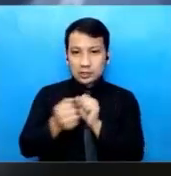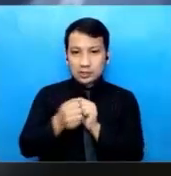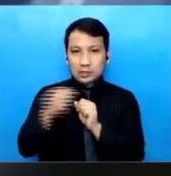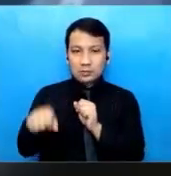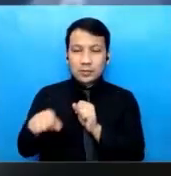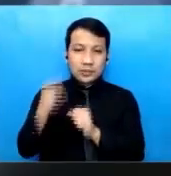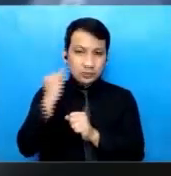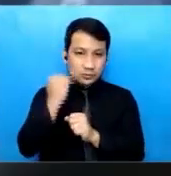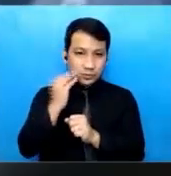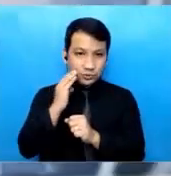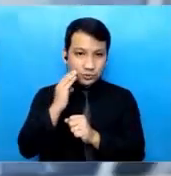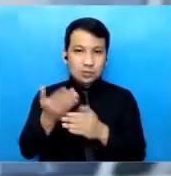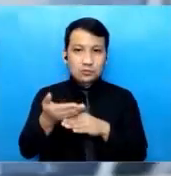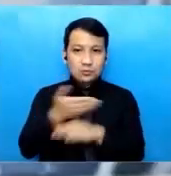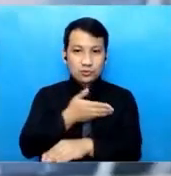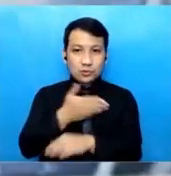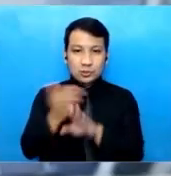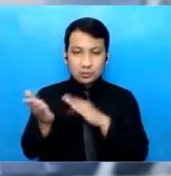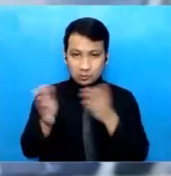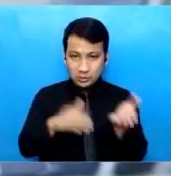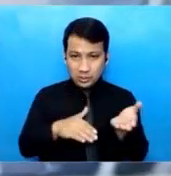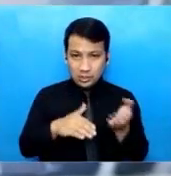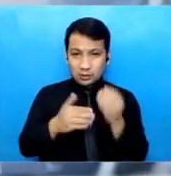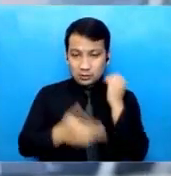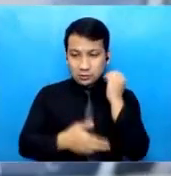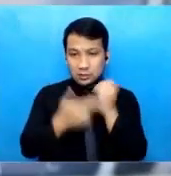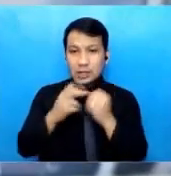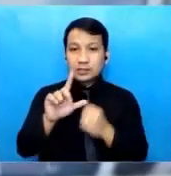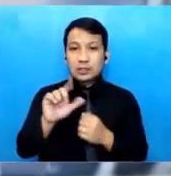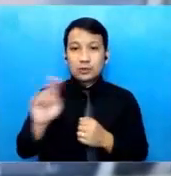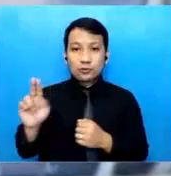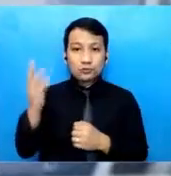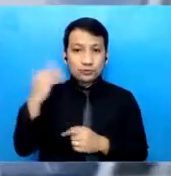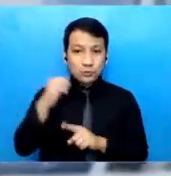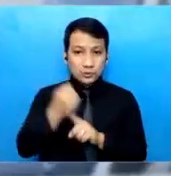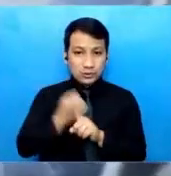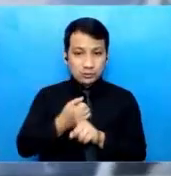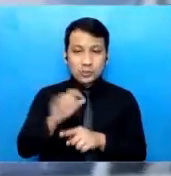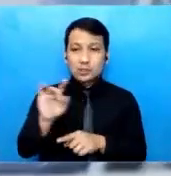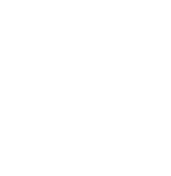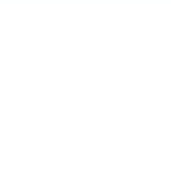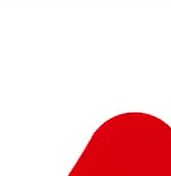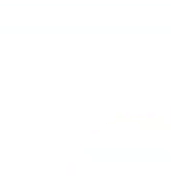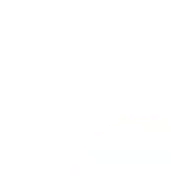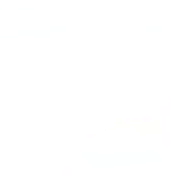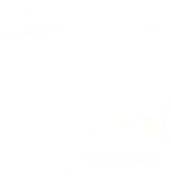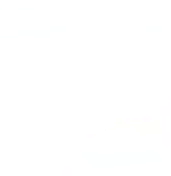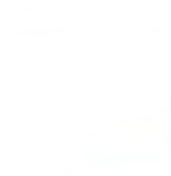bago siya natagpuang patay sa isang resort sa La Union noong September 18.